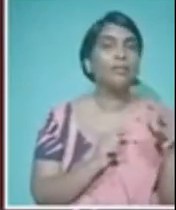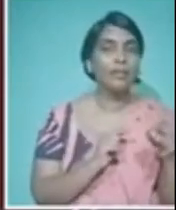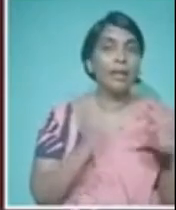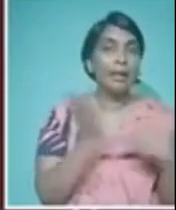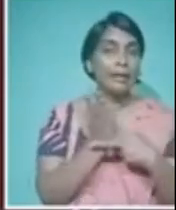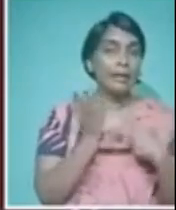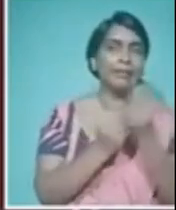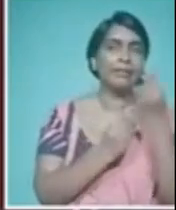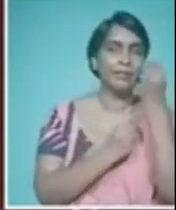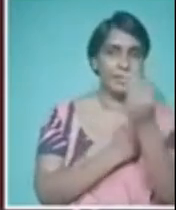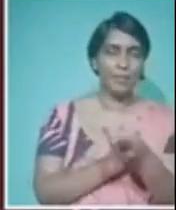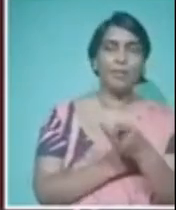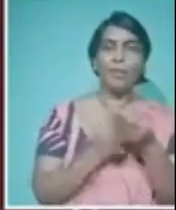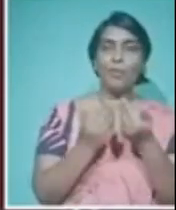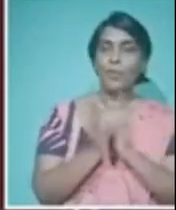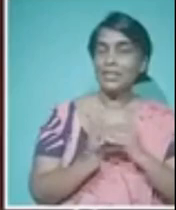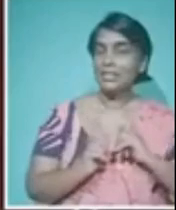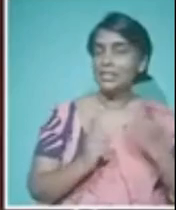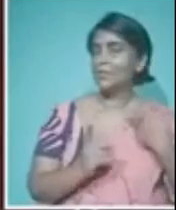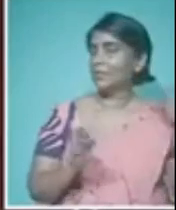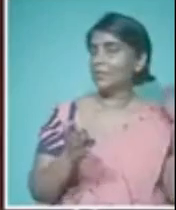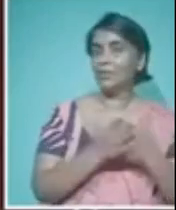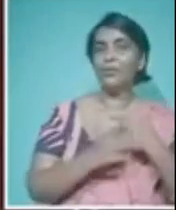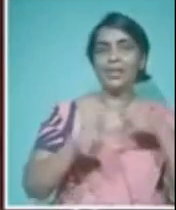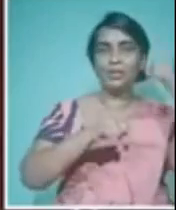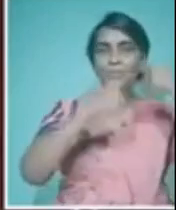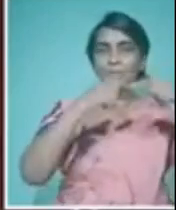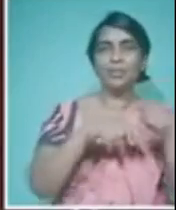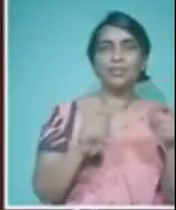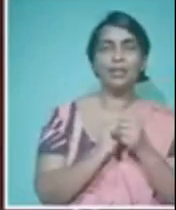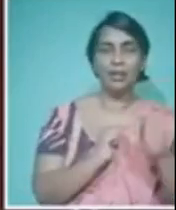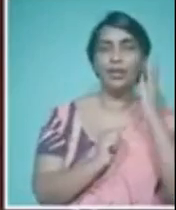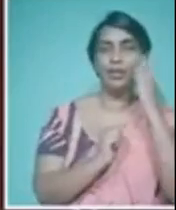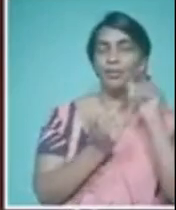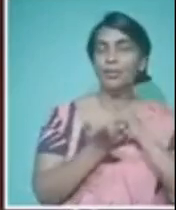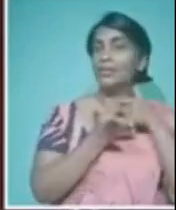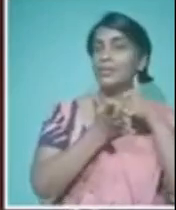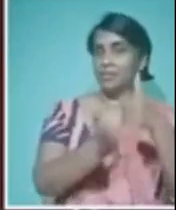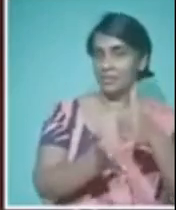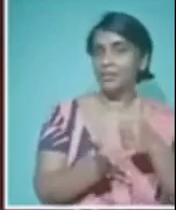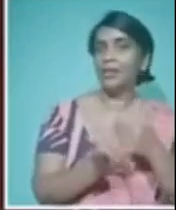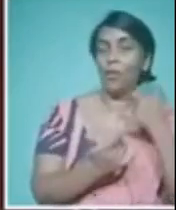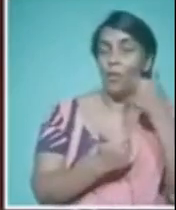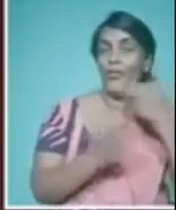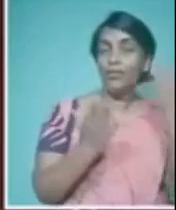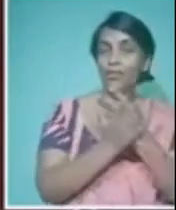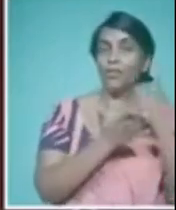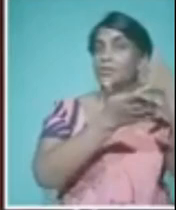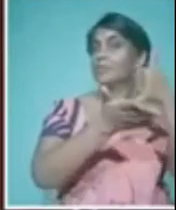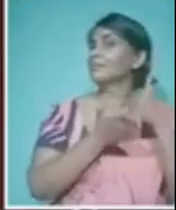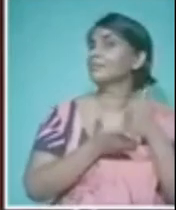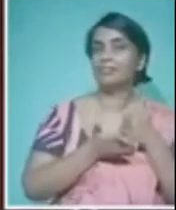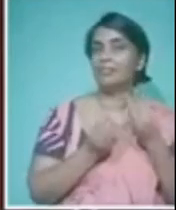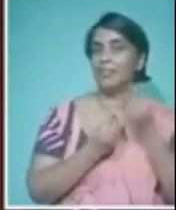ටිකට් දෙකක් අරගෙන තමන්ගේ ජීවිතයේ කවදාවත් අමතක නොවන අවස්ථාවක් රුසියානු සම්මාන උල්ලක තමන්ට හොඳම නළුවාට හිමි